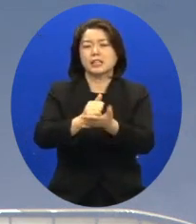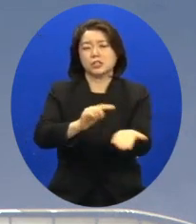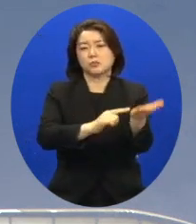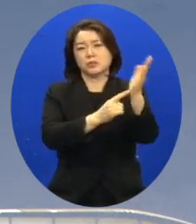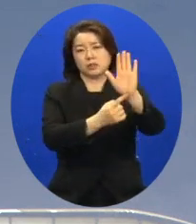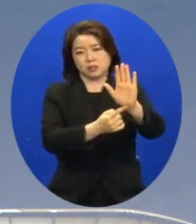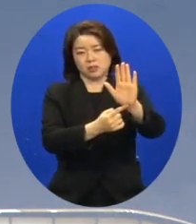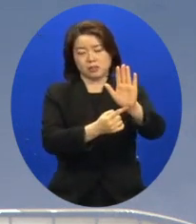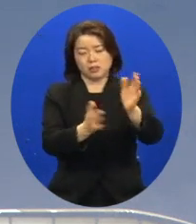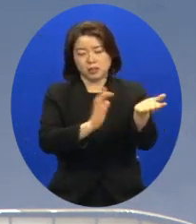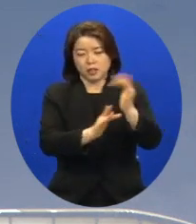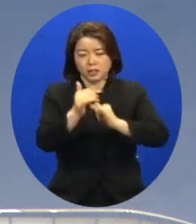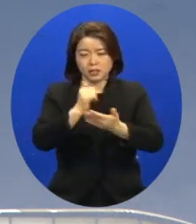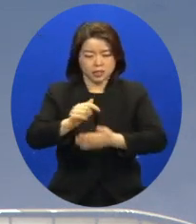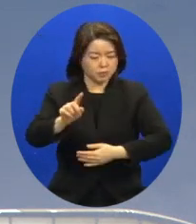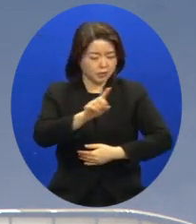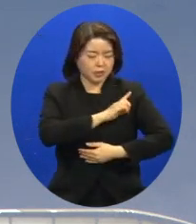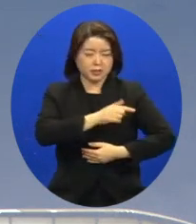큰 능력이시잖아요.